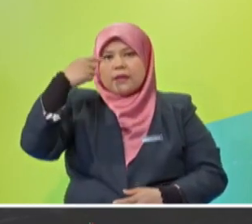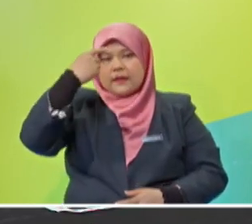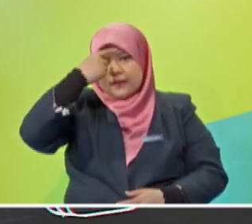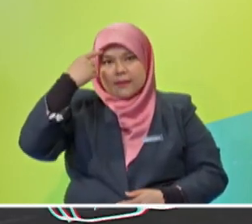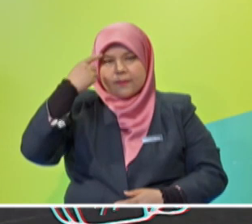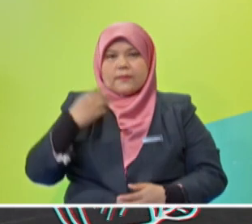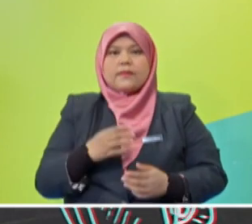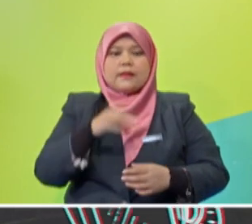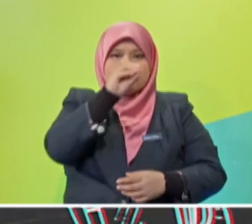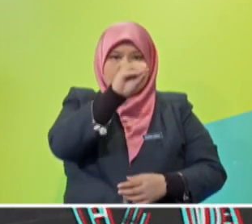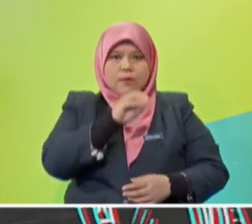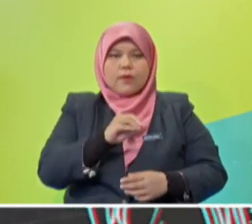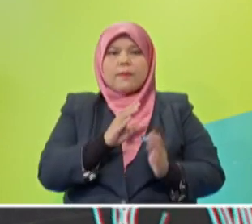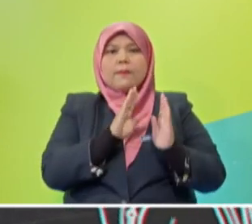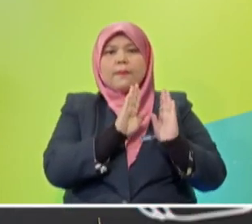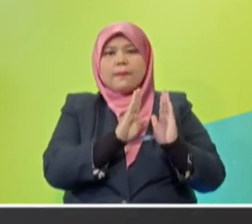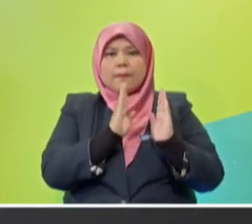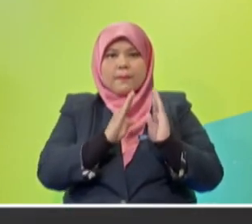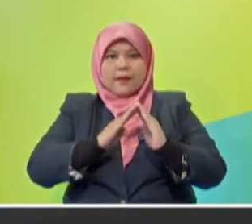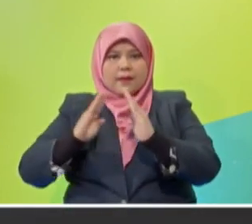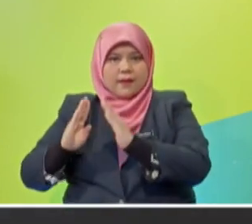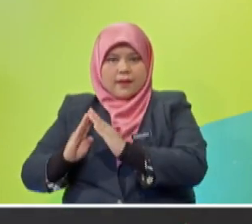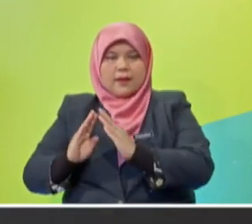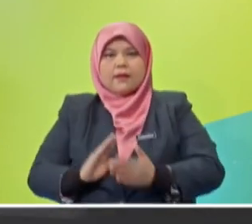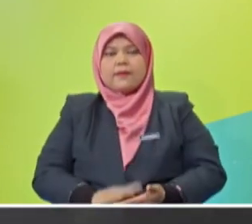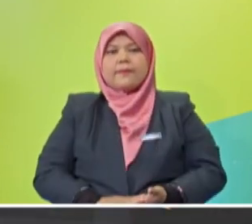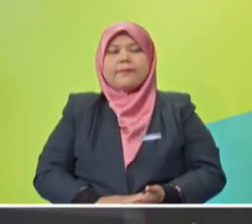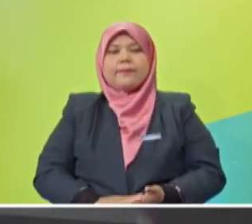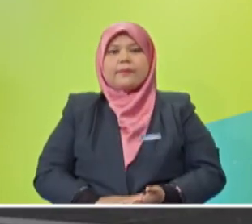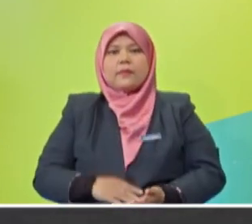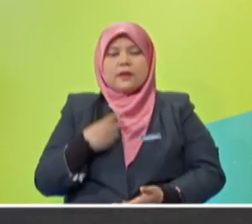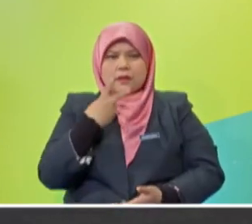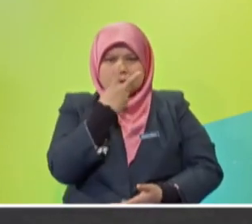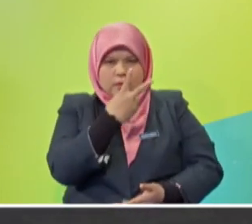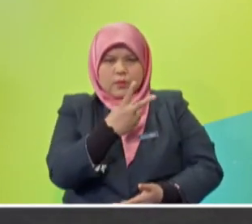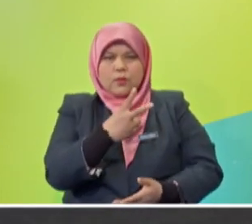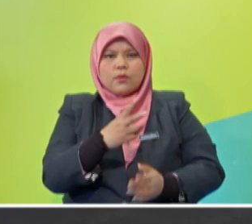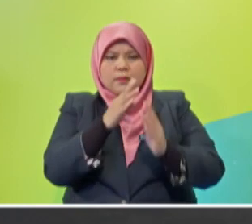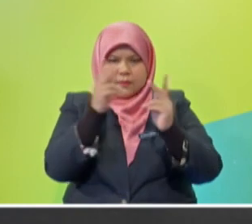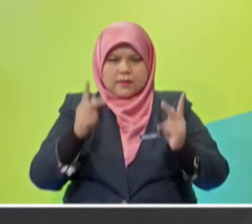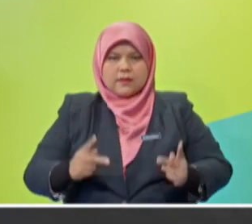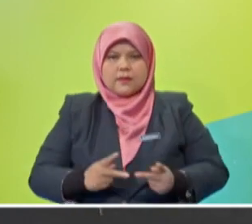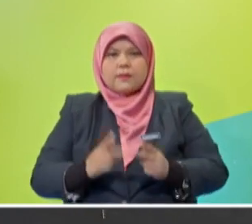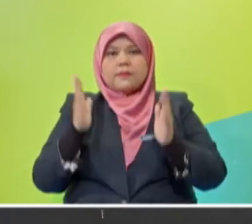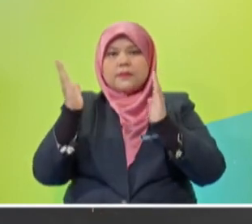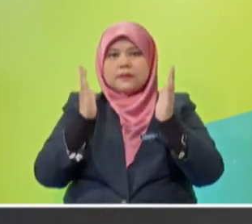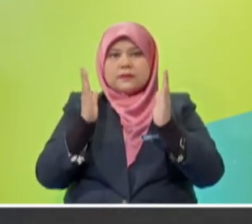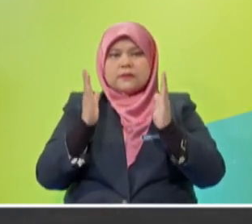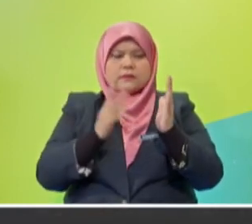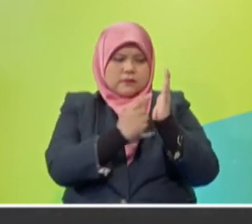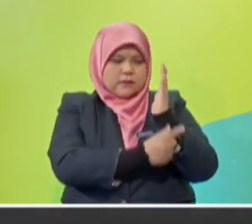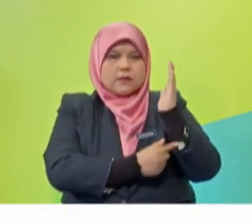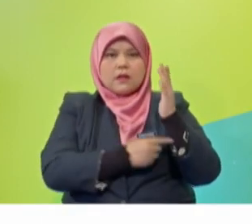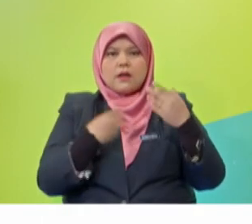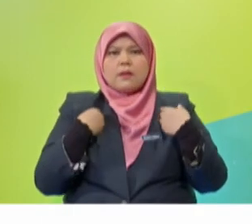bandarlah. Okey, jadi di situ kalau kita lihat kepada peta Malaysia, tanaman getah sebenarnya